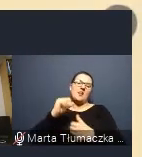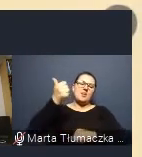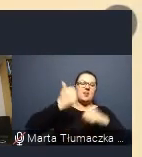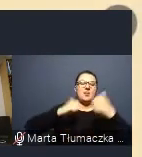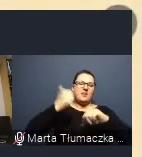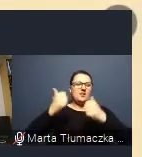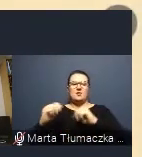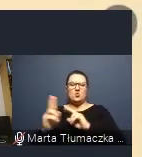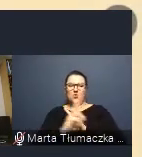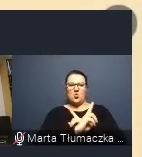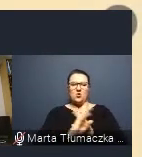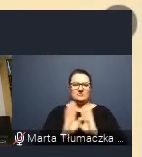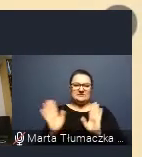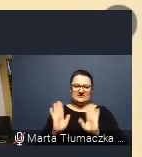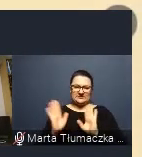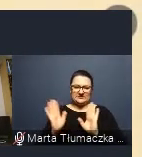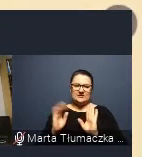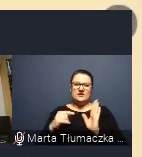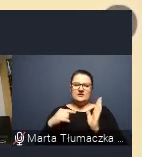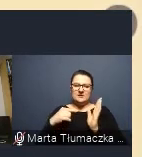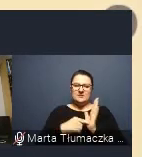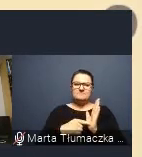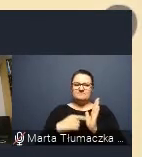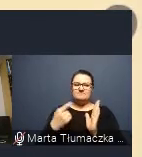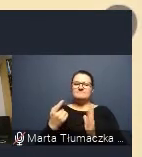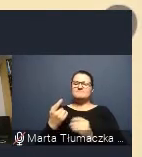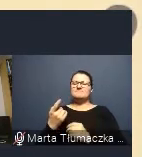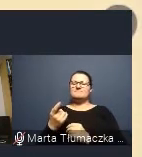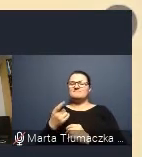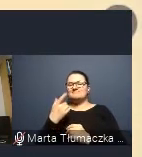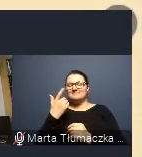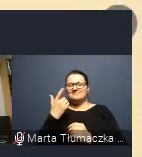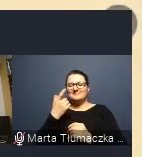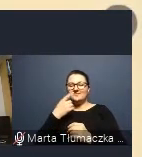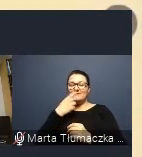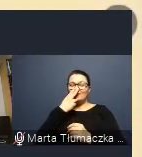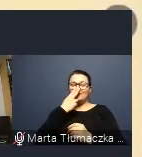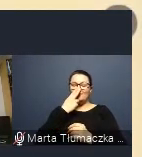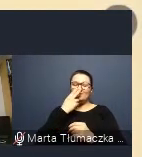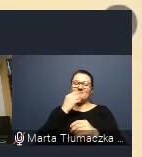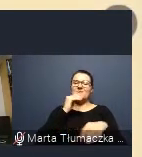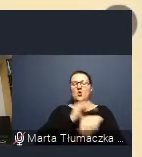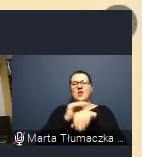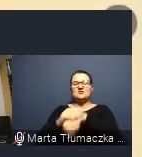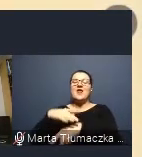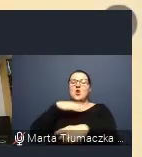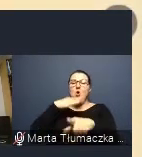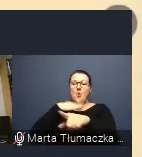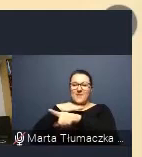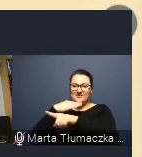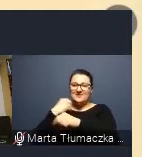gorzej, natomiast mam wrażenie i miałam też takie informacje od koleżanek logopedek pracujących w szkole, że one miały